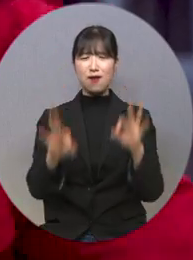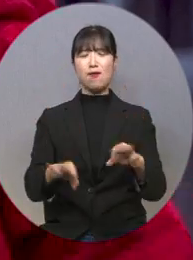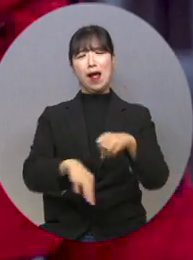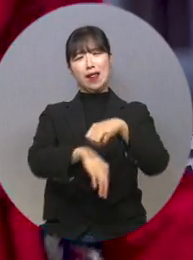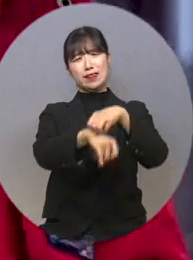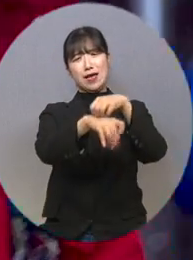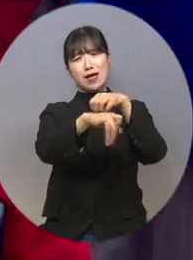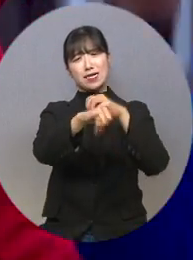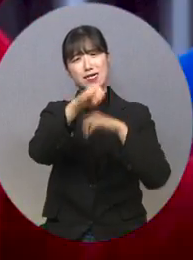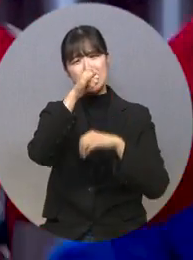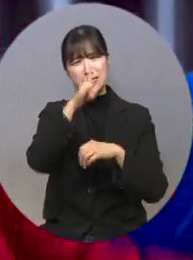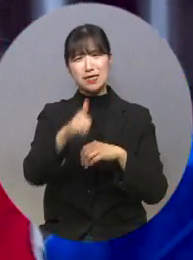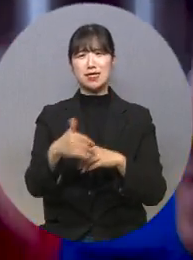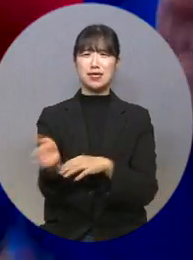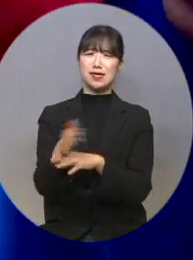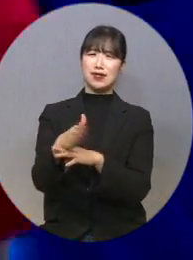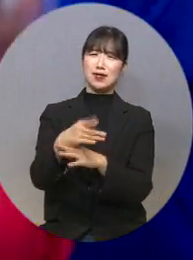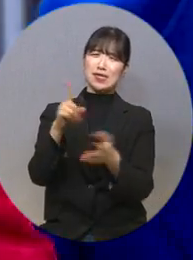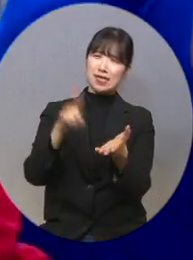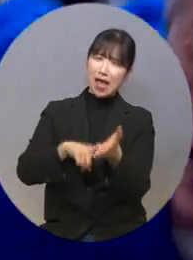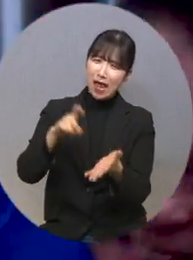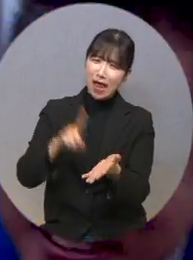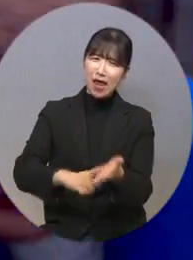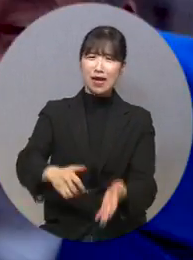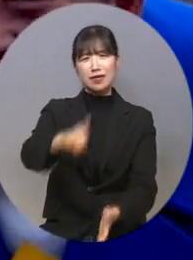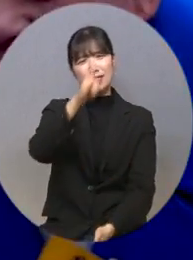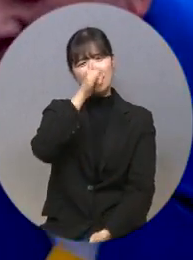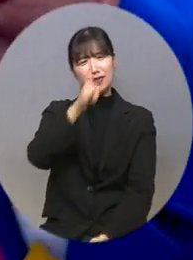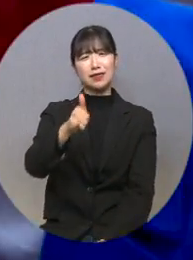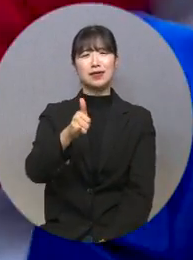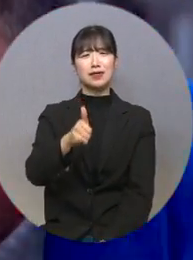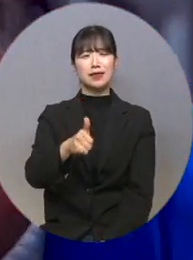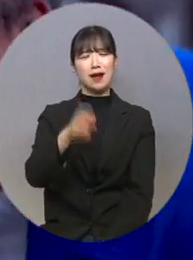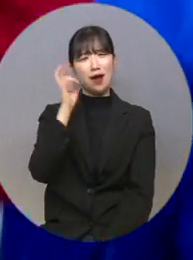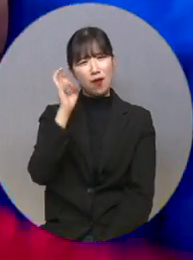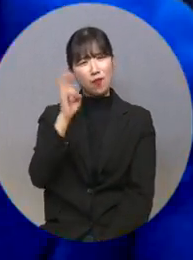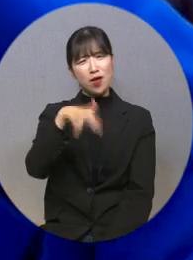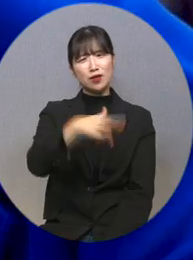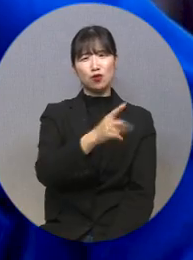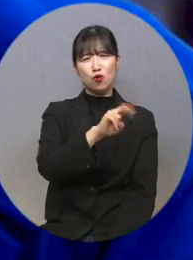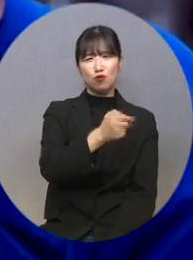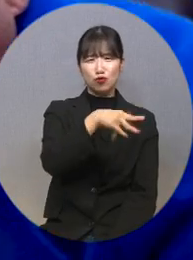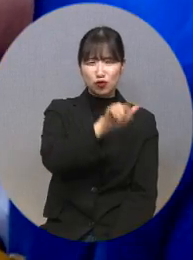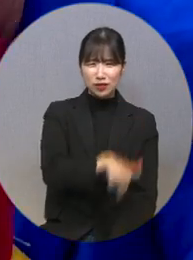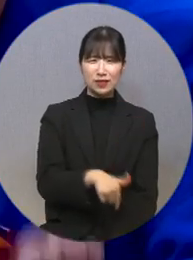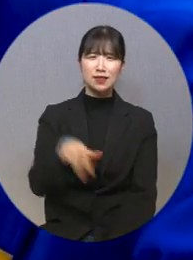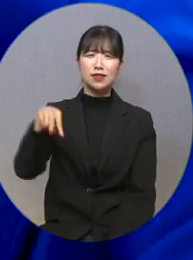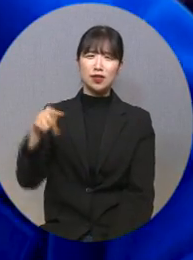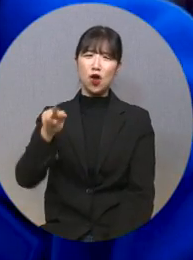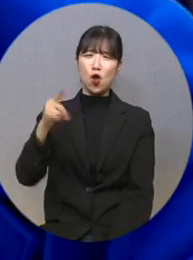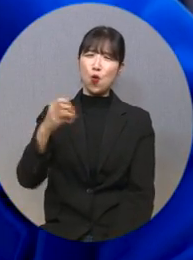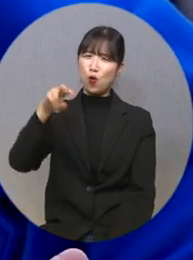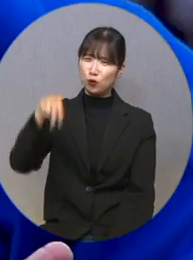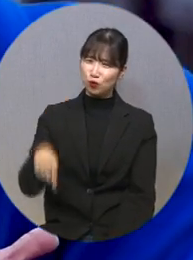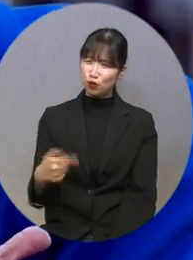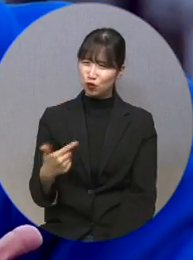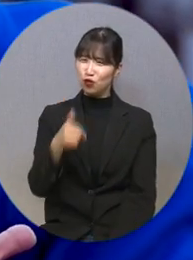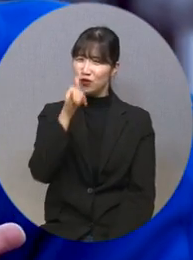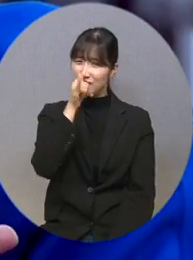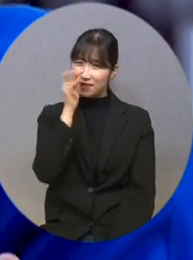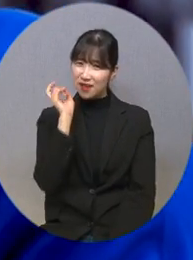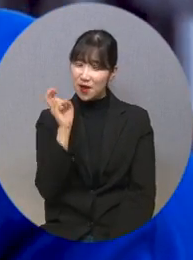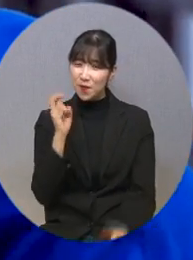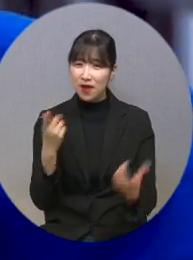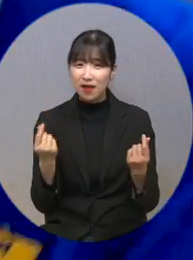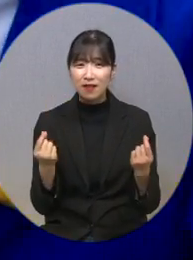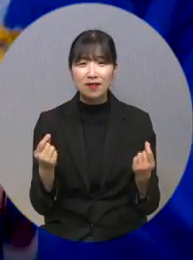것 같고 해수물이 튀어나올 것 같고 새우도 나올 것 같고 조문식도 나올 것 같고 소동충도 나올 것 같은 이 기분